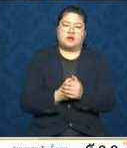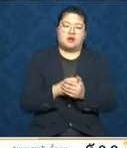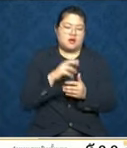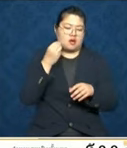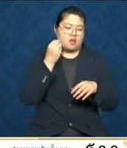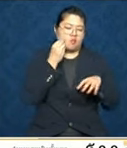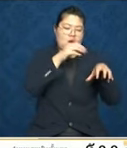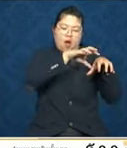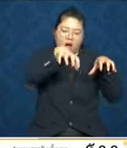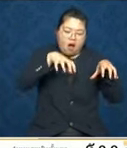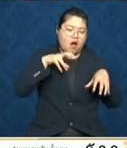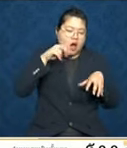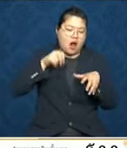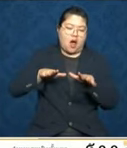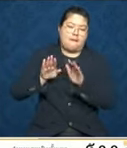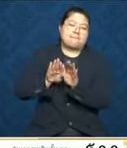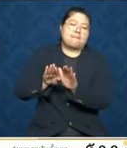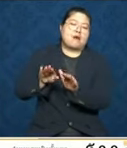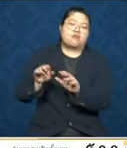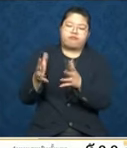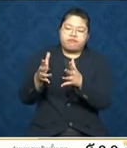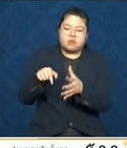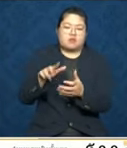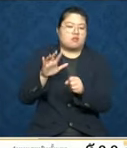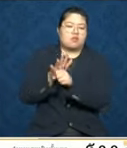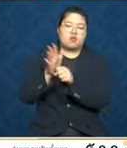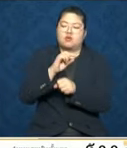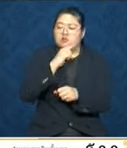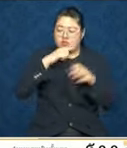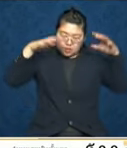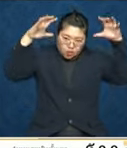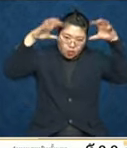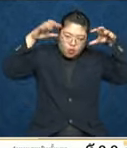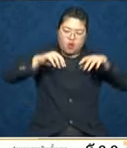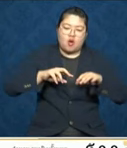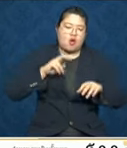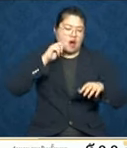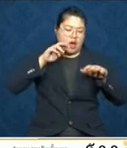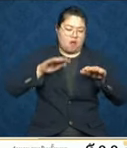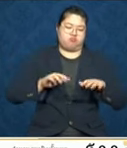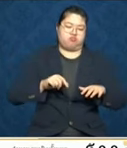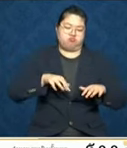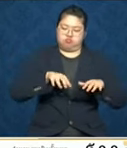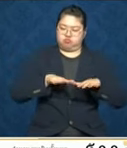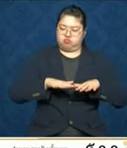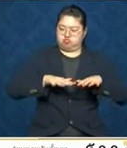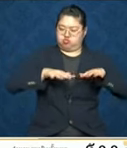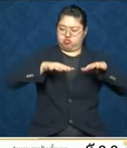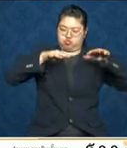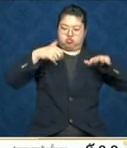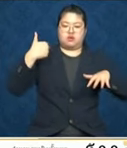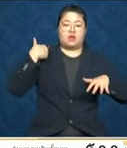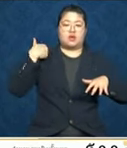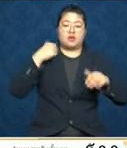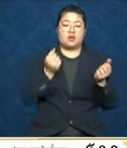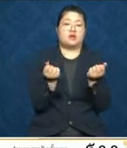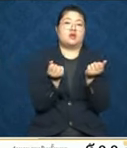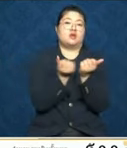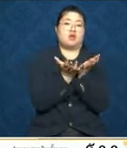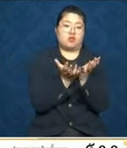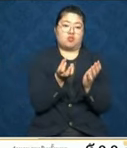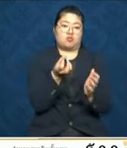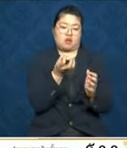ถเก็บน้ำไว้ใช้ได้เวลาฝนตกปริมาณน้ำมากๆก็ทำให้น้ำท่วมไร่นาและสวน